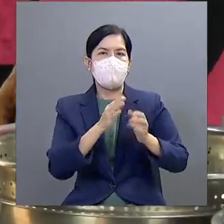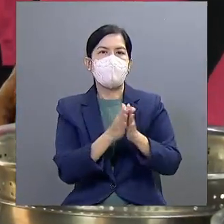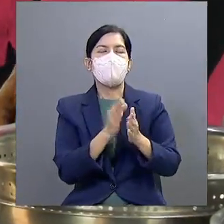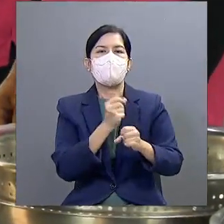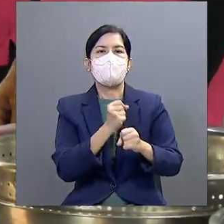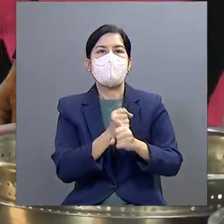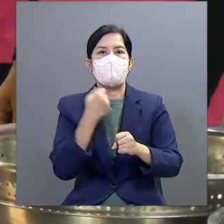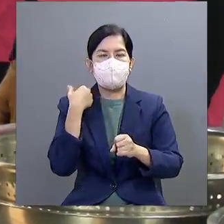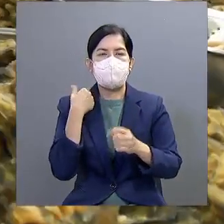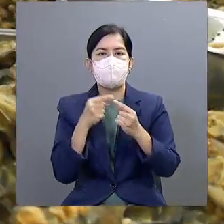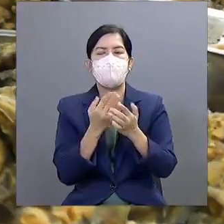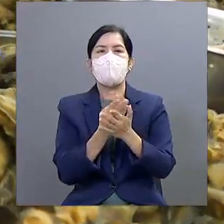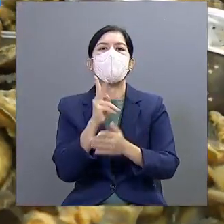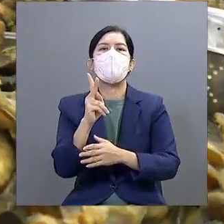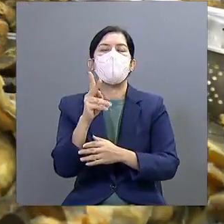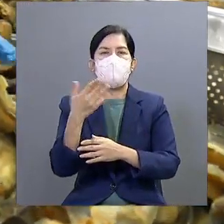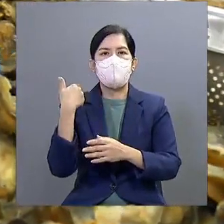ายเยอะเลย